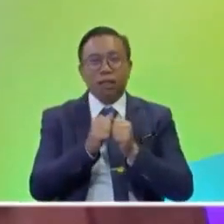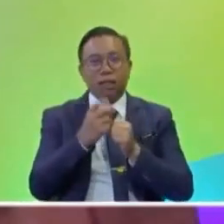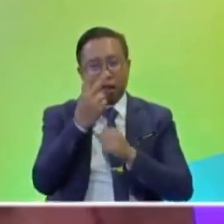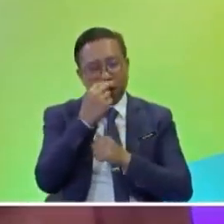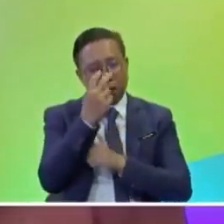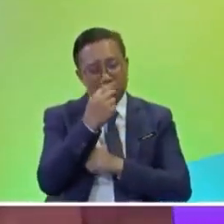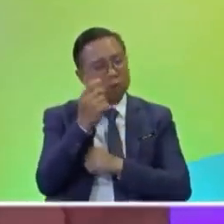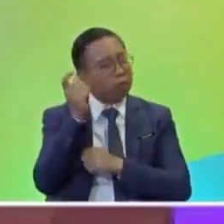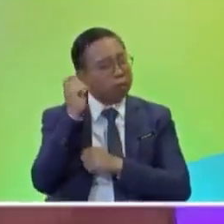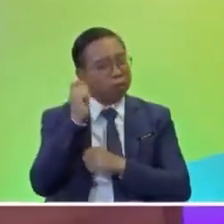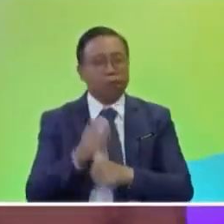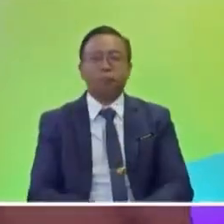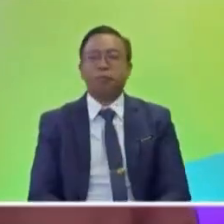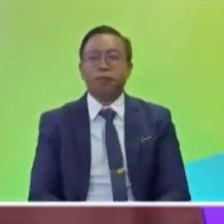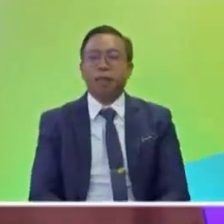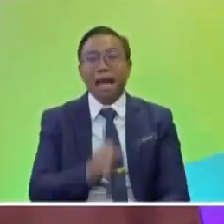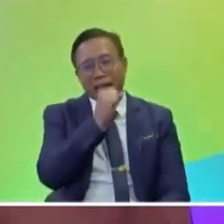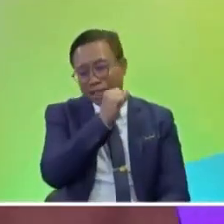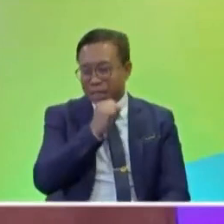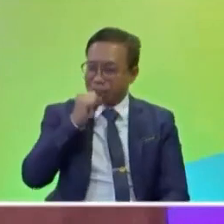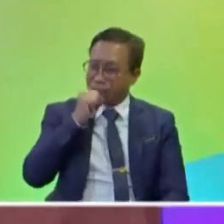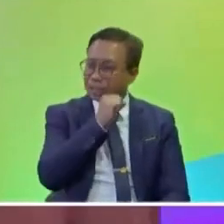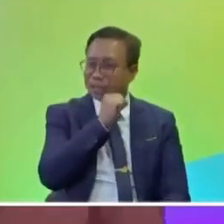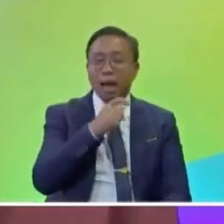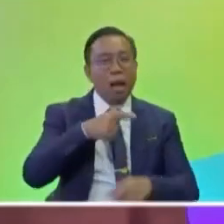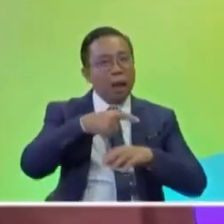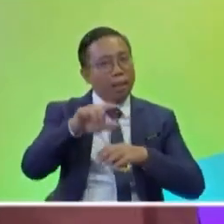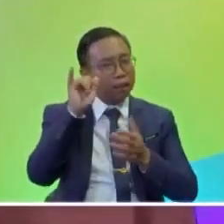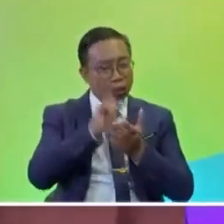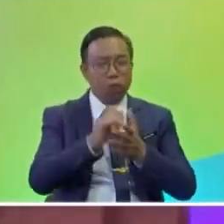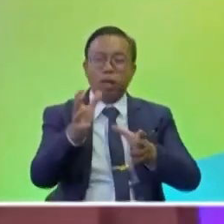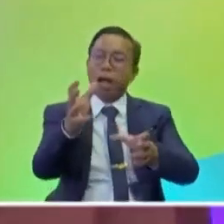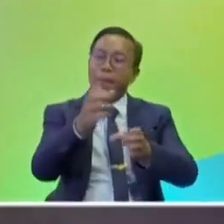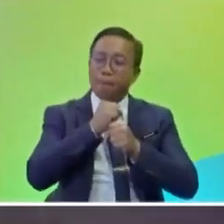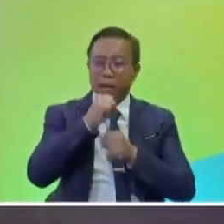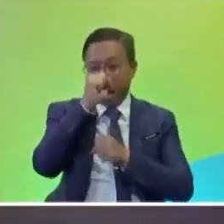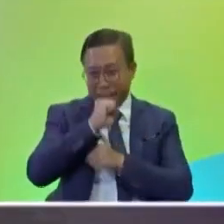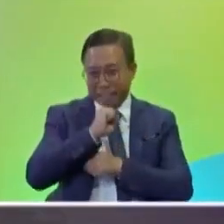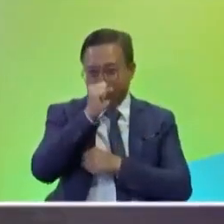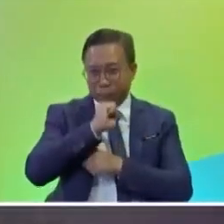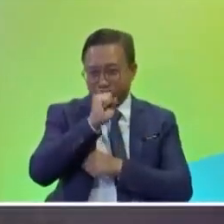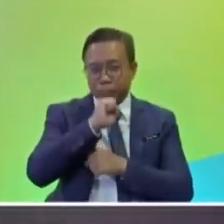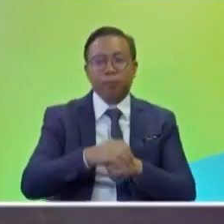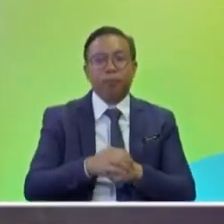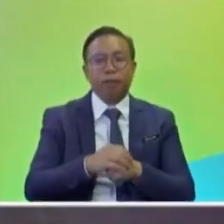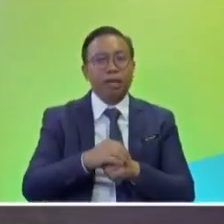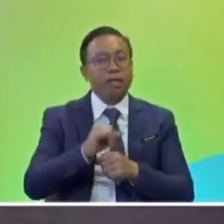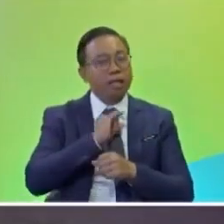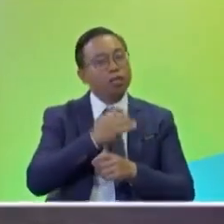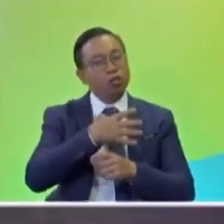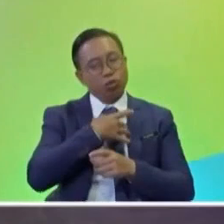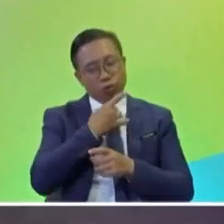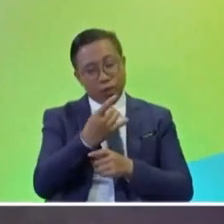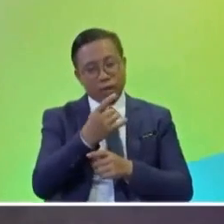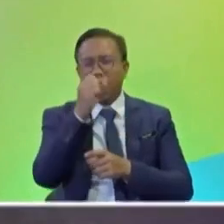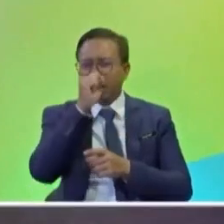tu. Kan? Kita nyanyi dulu, lepas tu baru dapat aiskrim. Wah, seronoknya. Sebab saya pun suka sangat